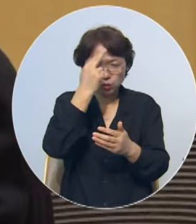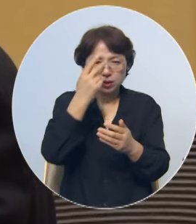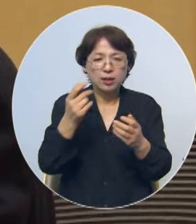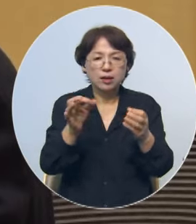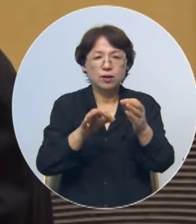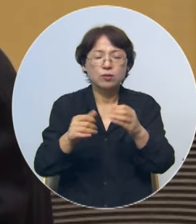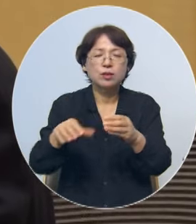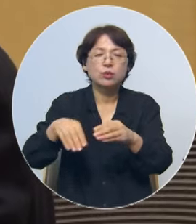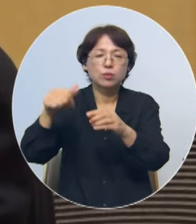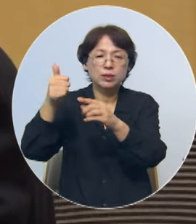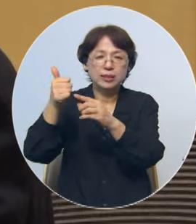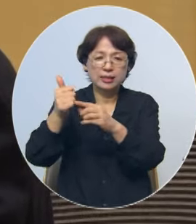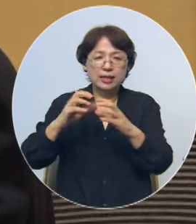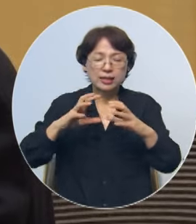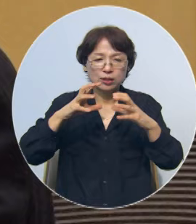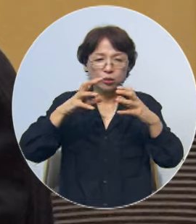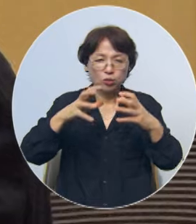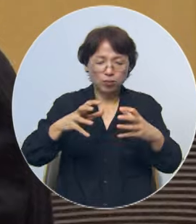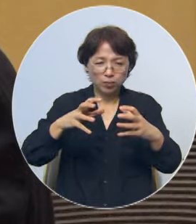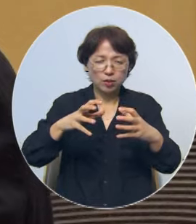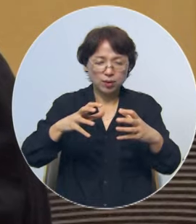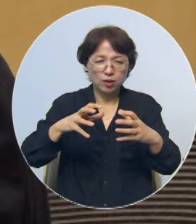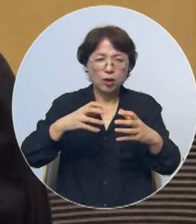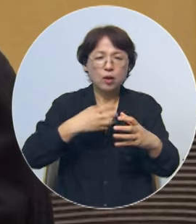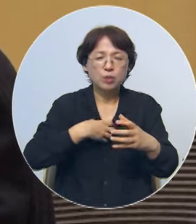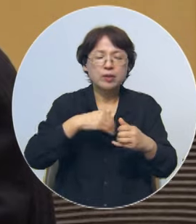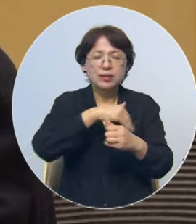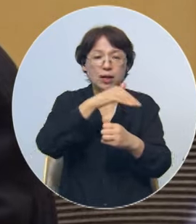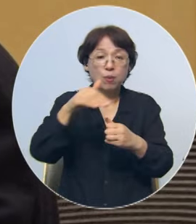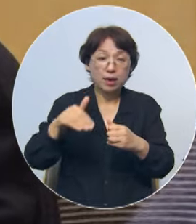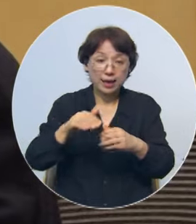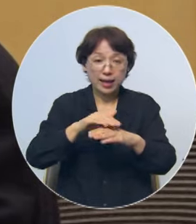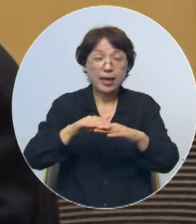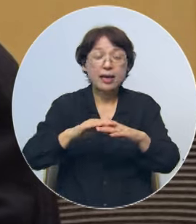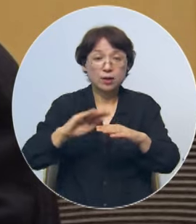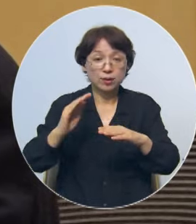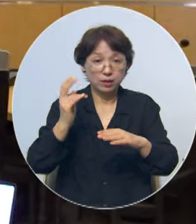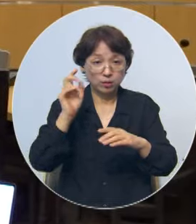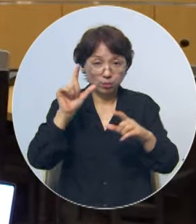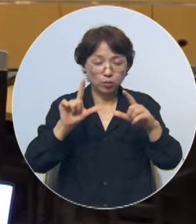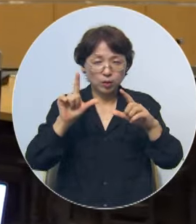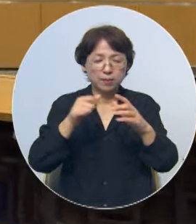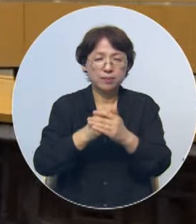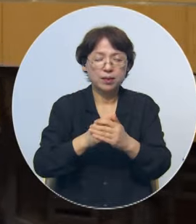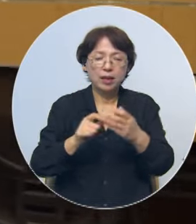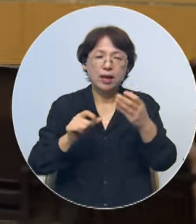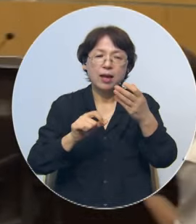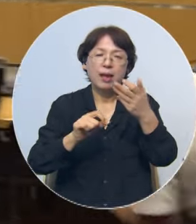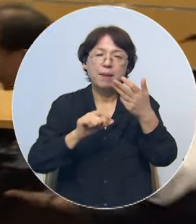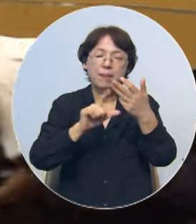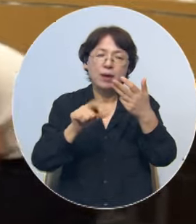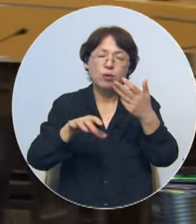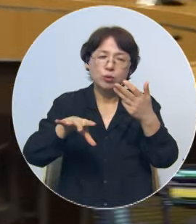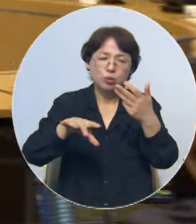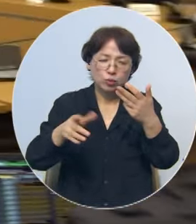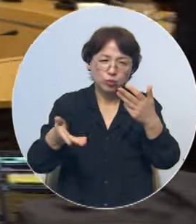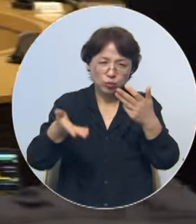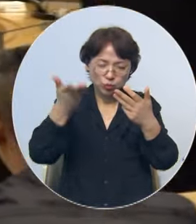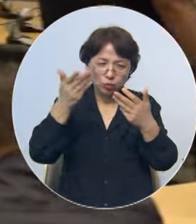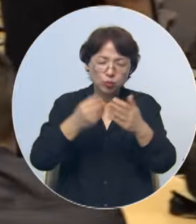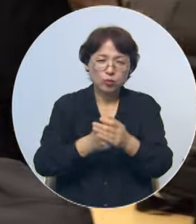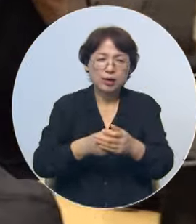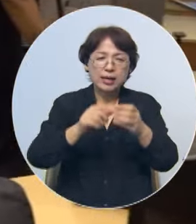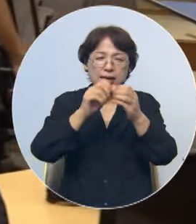전환을 계기로 글로벌 복합 위기로부터 벗어나는 모습이라고 평가했습니다. 하지만 8월 초 미국발 글로벌 증시 급락을